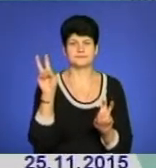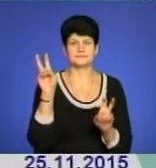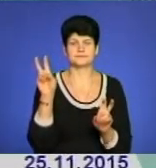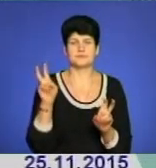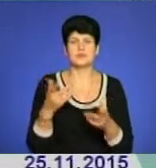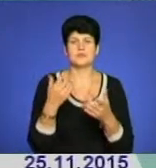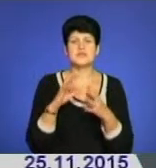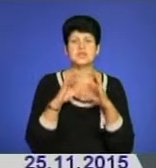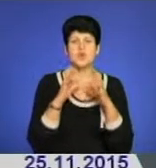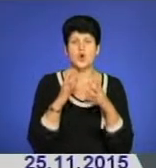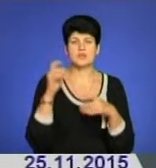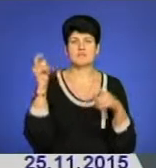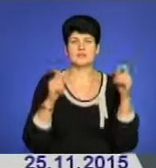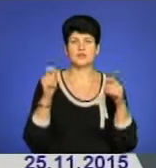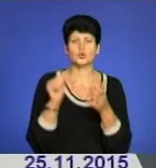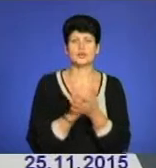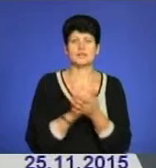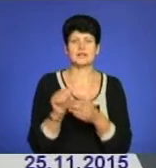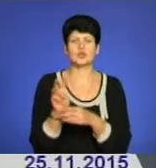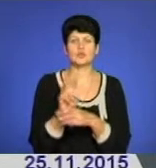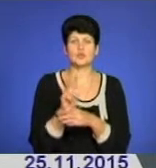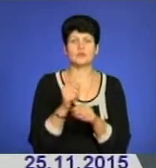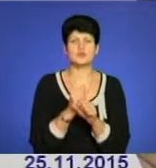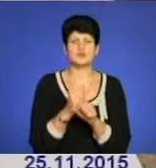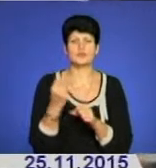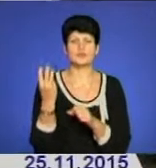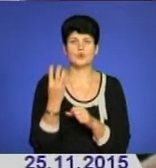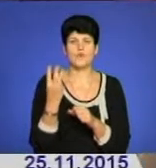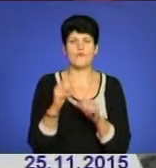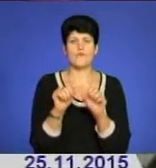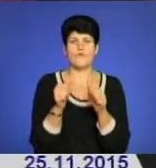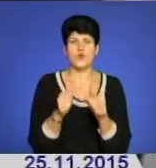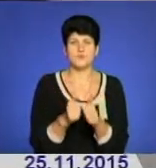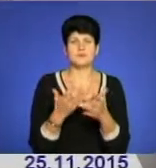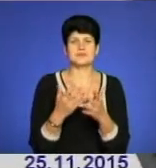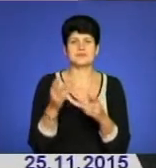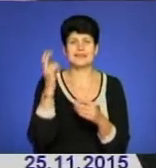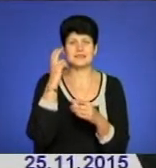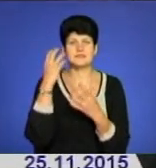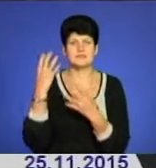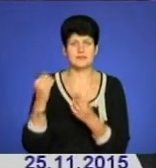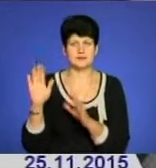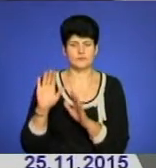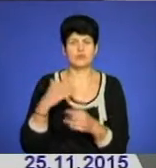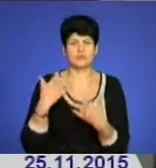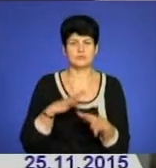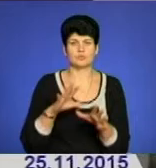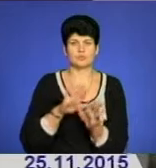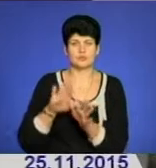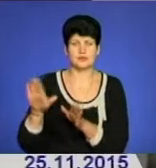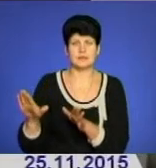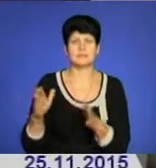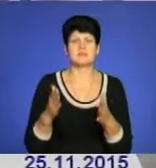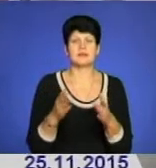«Докудейс.UA» – міжнародний фестиваль документального кіно працює у трьох форматах. Спершу це київські фестивальні дні, вони вже відбулися, переповнені зали,